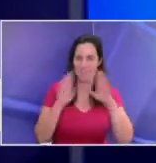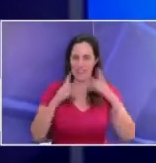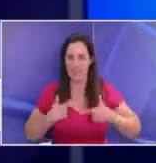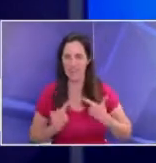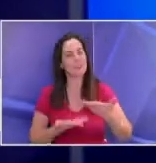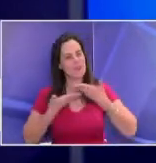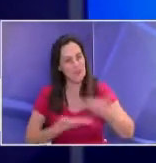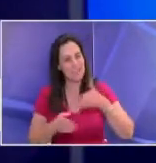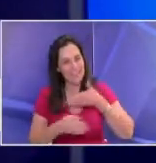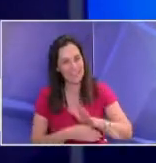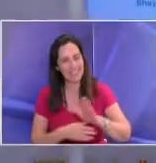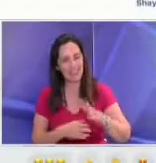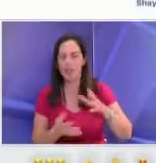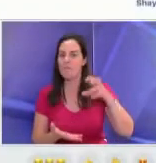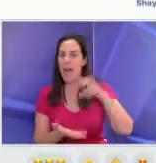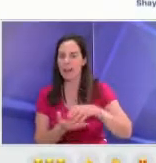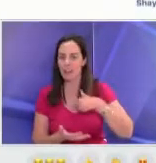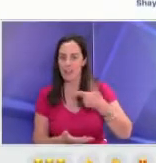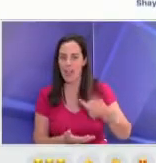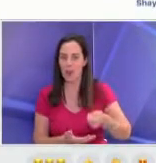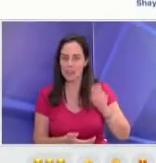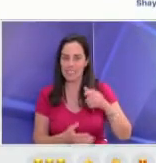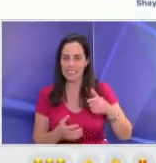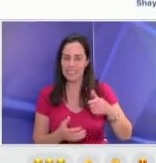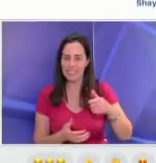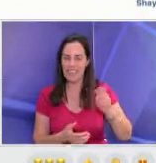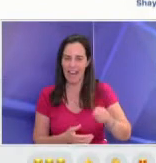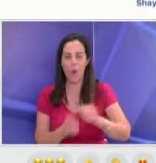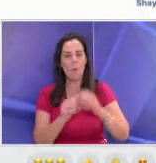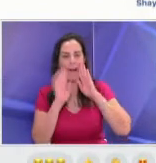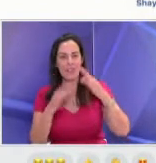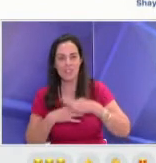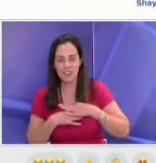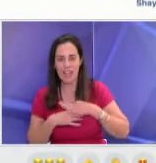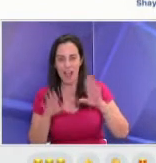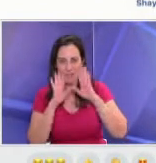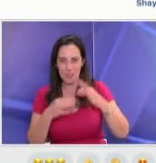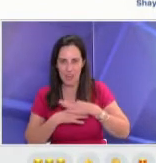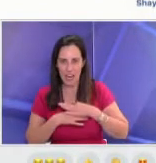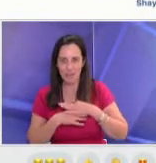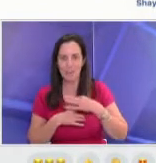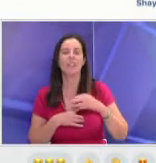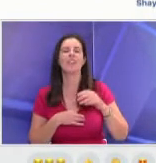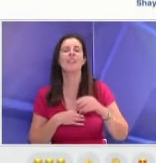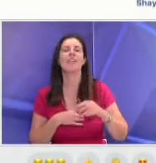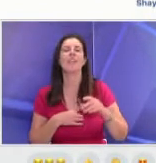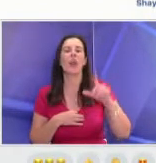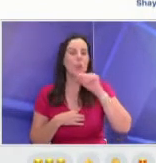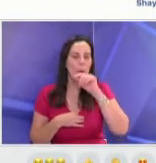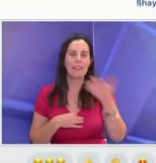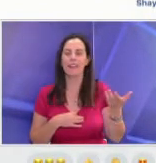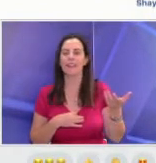לייב, אתם מוזמנים להיכנס או דרך האתר שלנו של ערוץ הכנסת, או דרך הפייסבוק שלי, הפייסבוק של ערוץ הכנסת, הפייסבוק שלי,